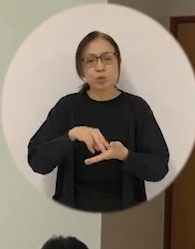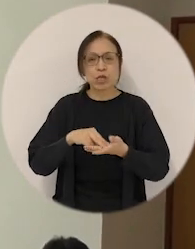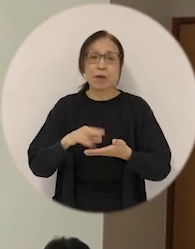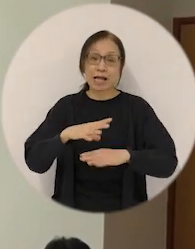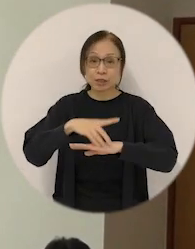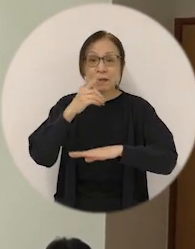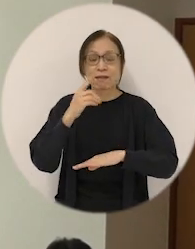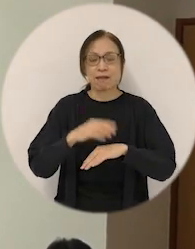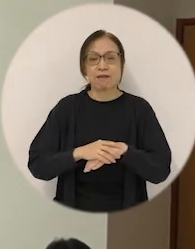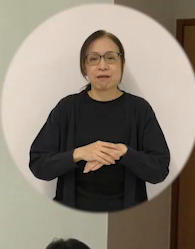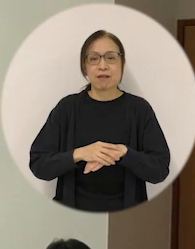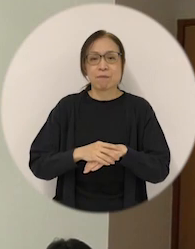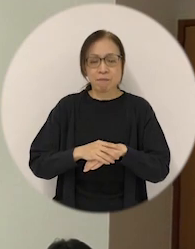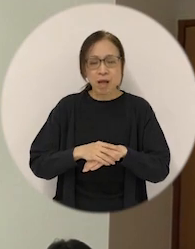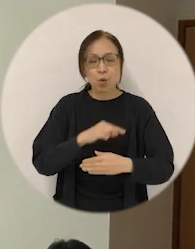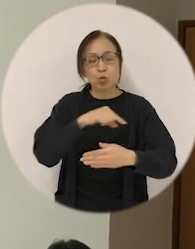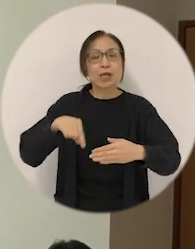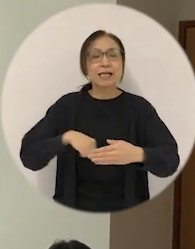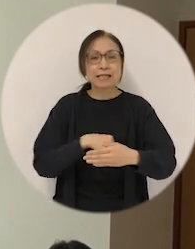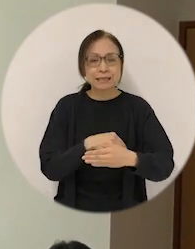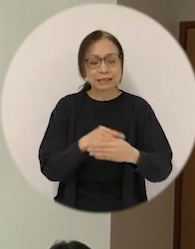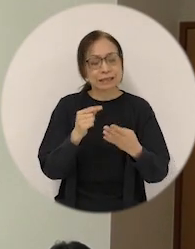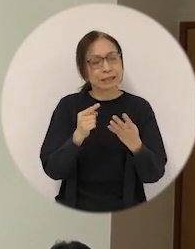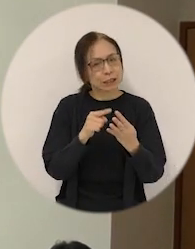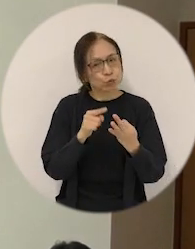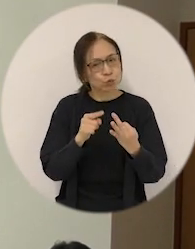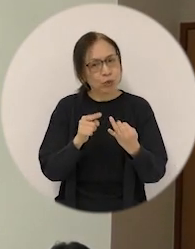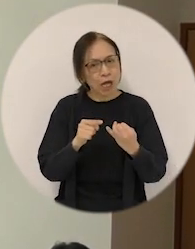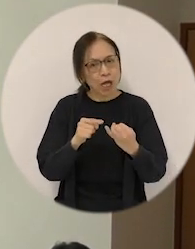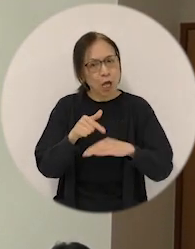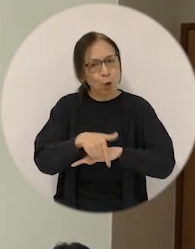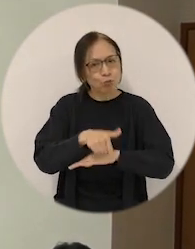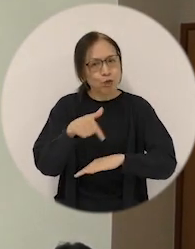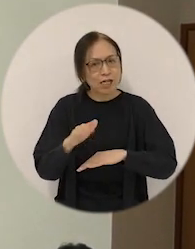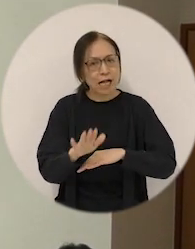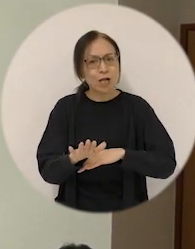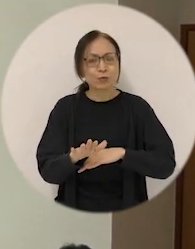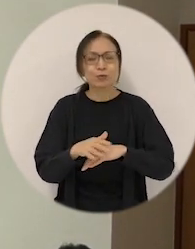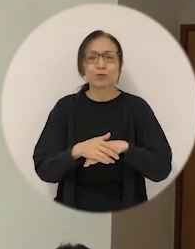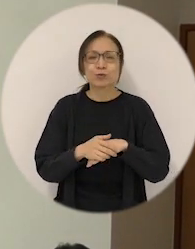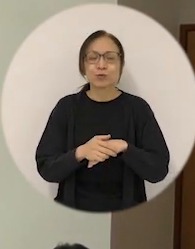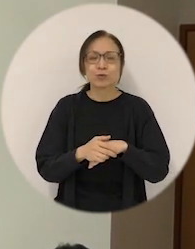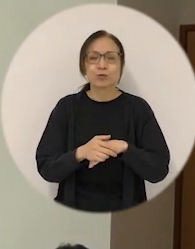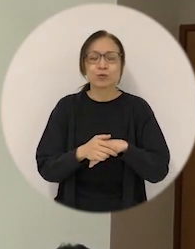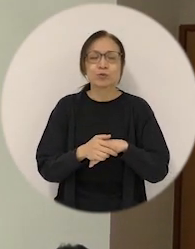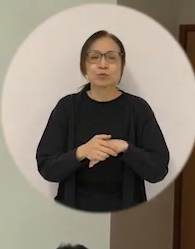中にいくつか事業のプランがありますが、その中には